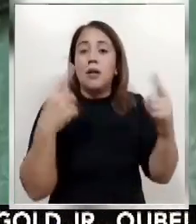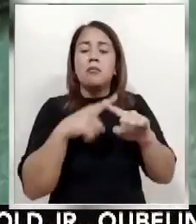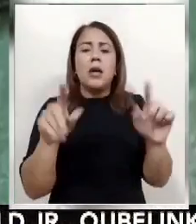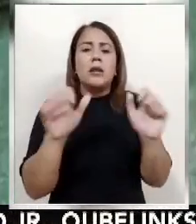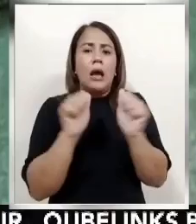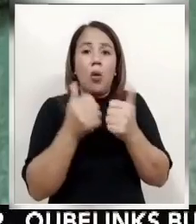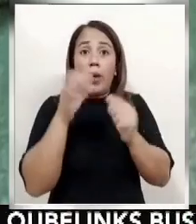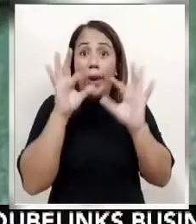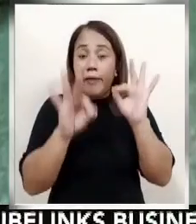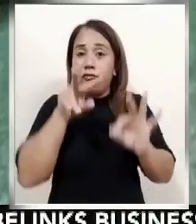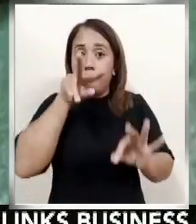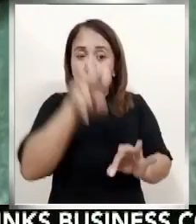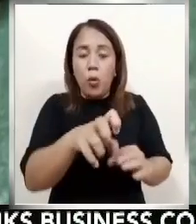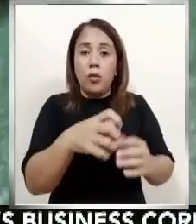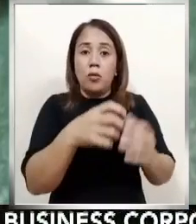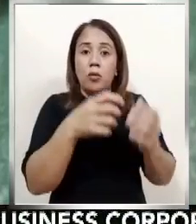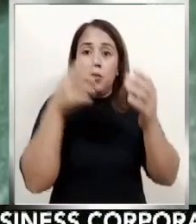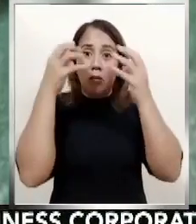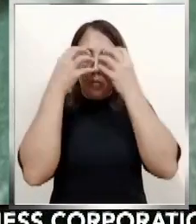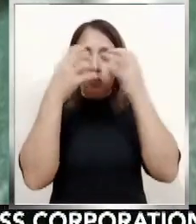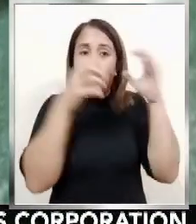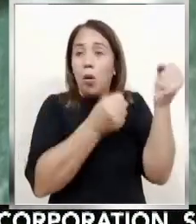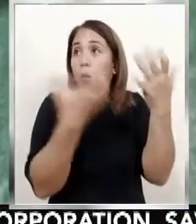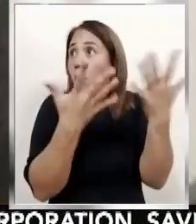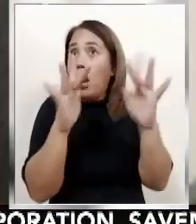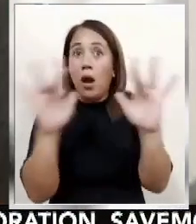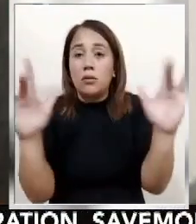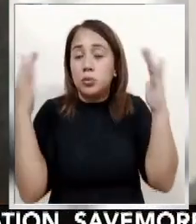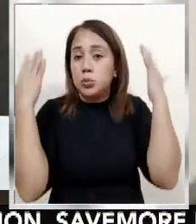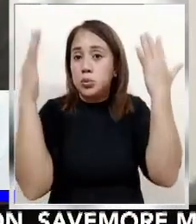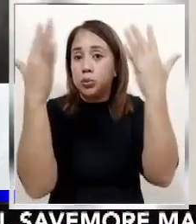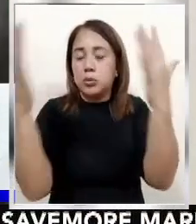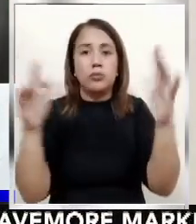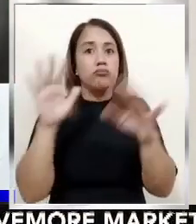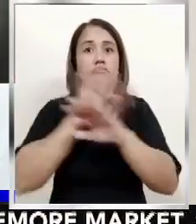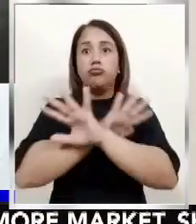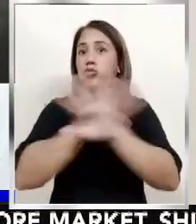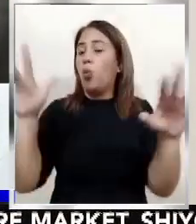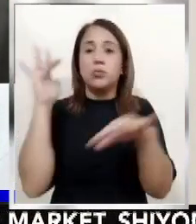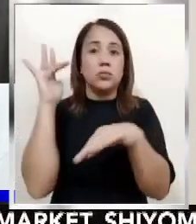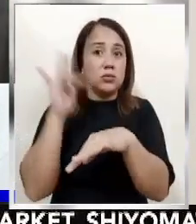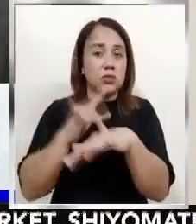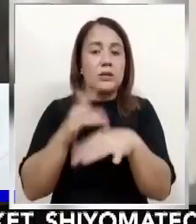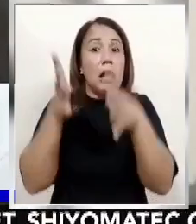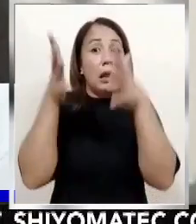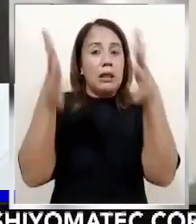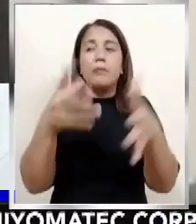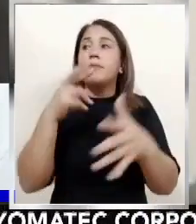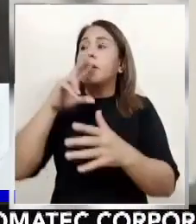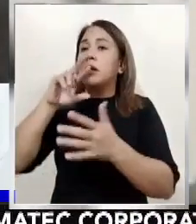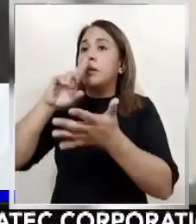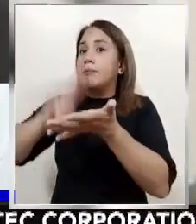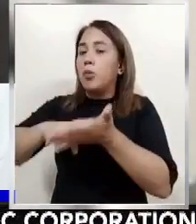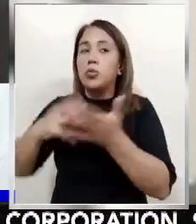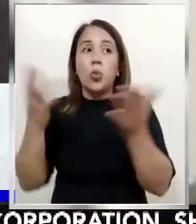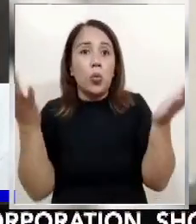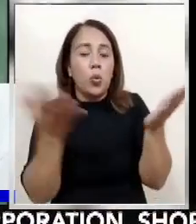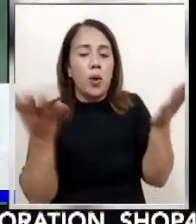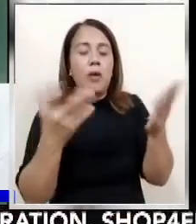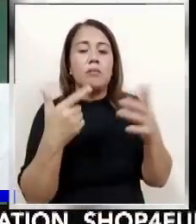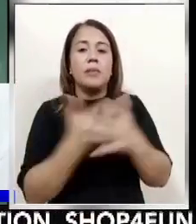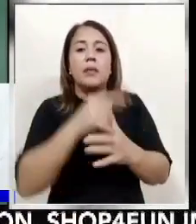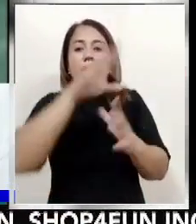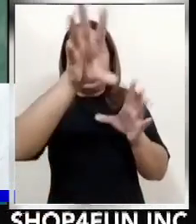tayo ng tarsier na wala sa natural habitat nito? Dapat hindi siya galawin, hayaan lang siya, report lang kung saan banda para ma-include siya sa aming